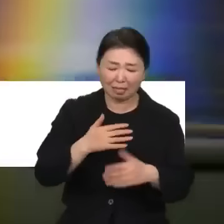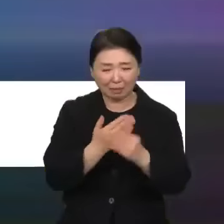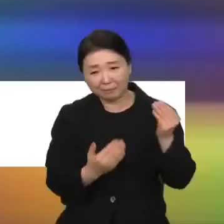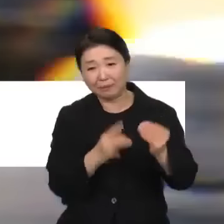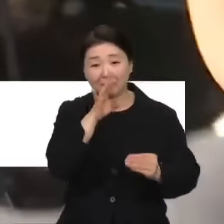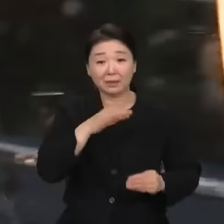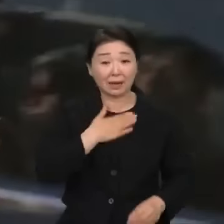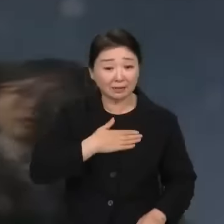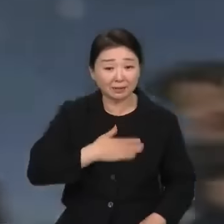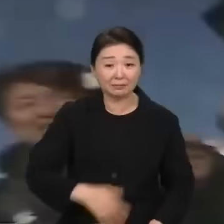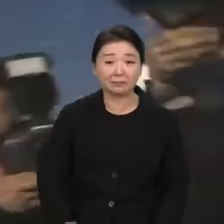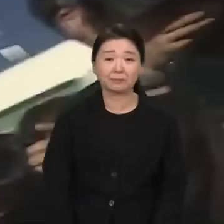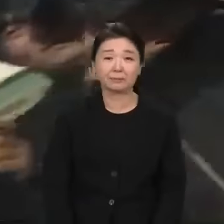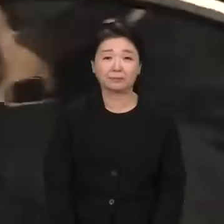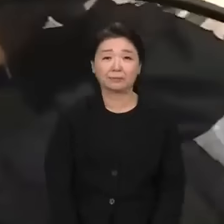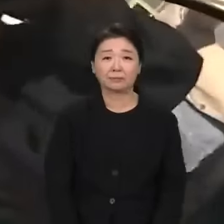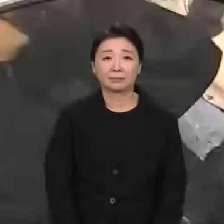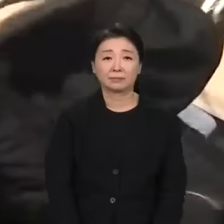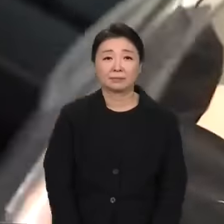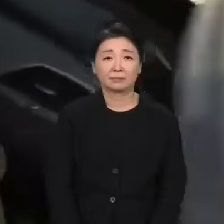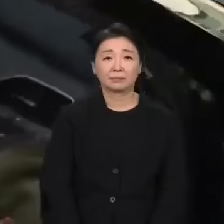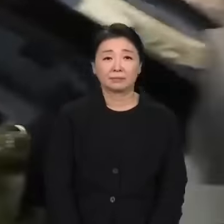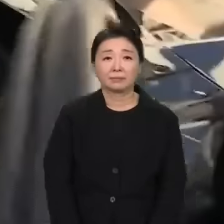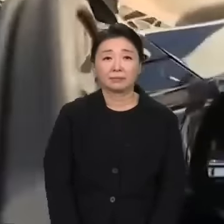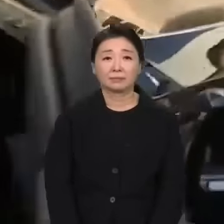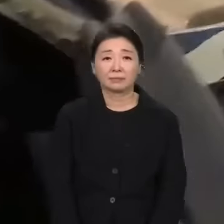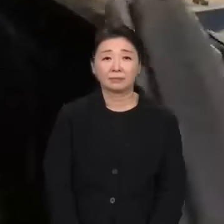된다. JTBC 김민관입니다.